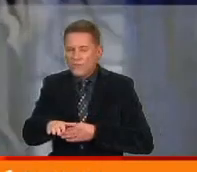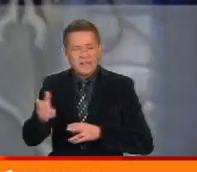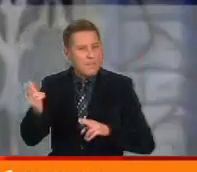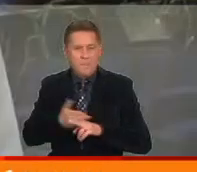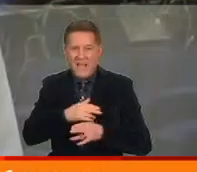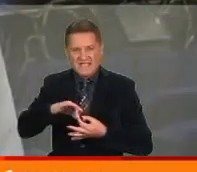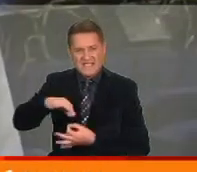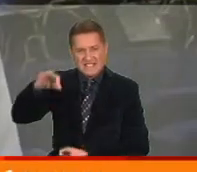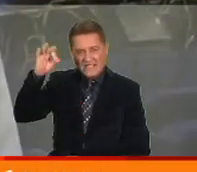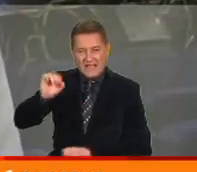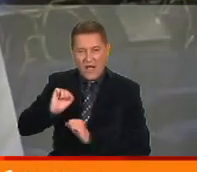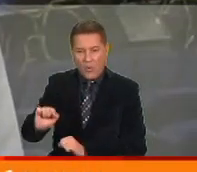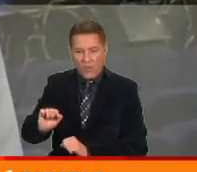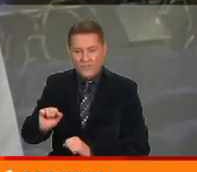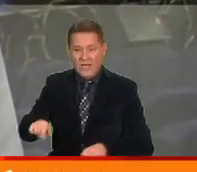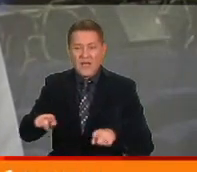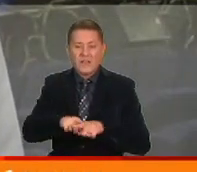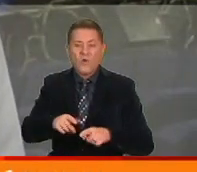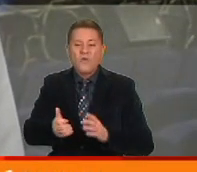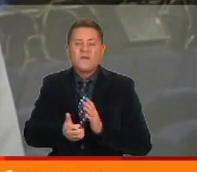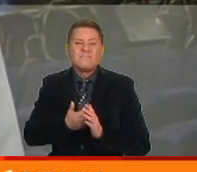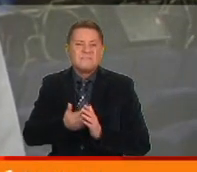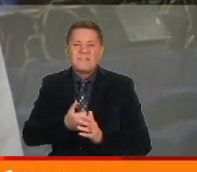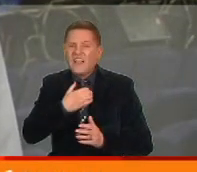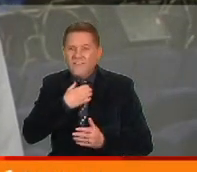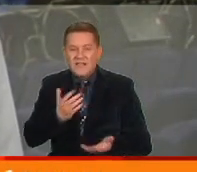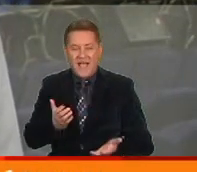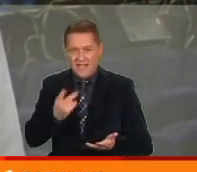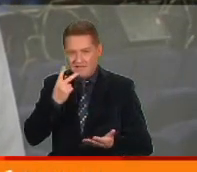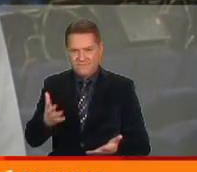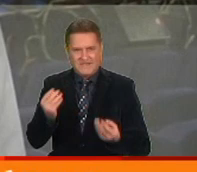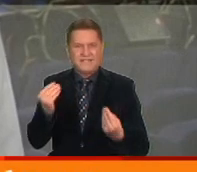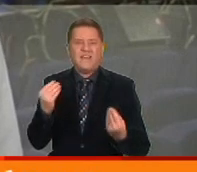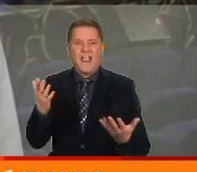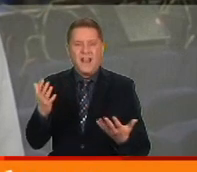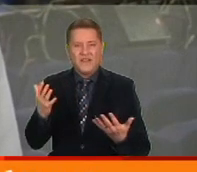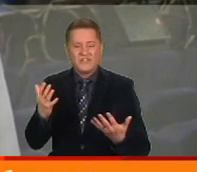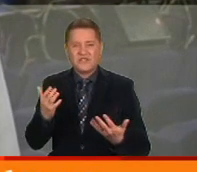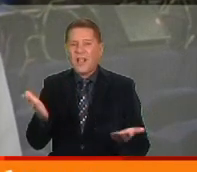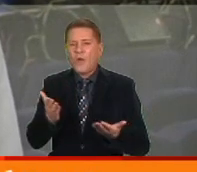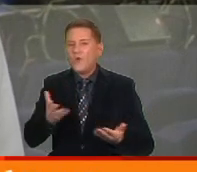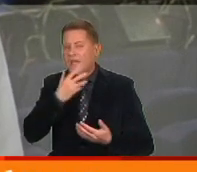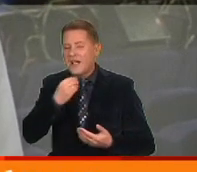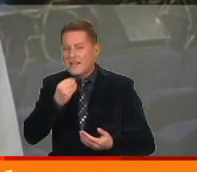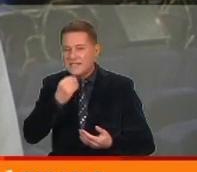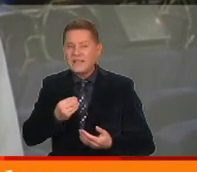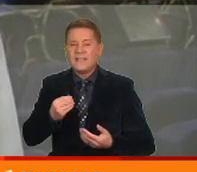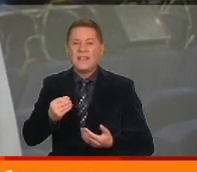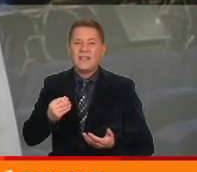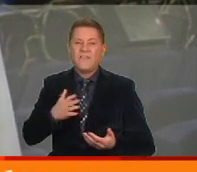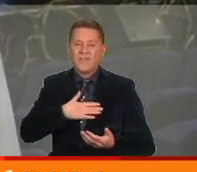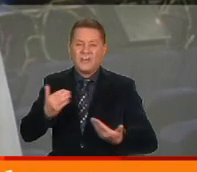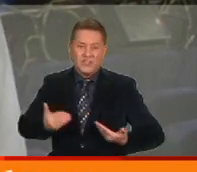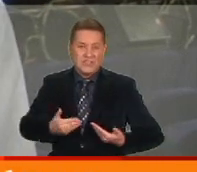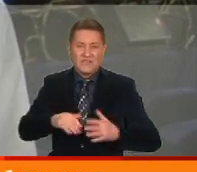без страховки. Такого не вистачає. Не вистачає тих зрелищ, не вистачає якоїсь какой-то красоты, каких-то красок в нашей